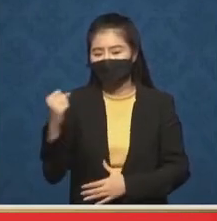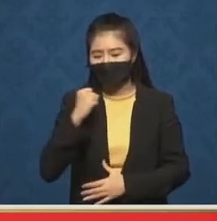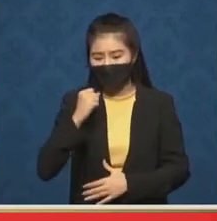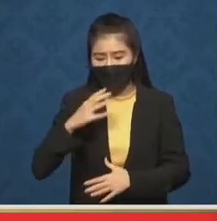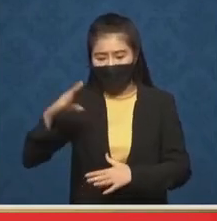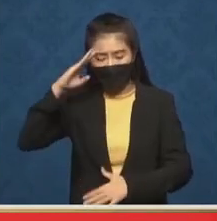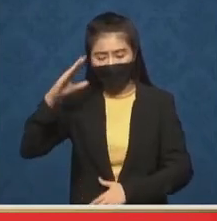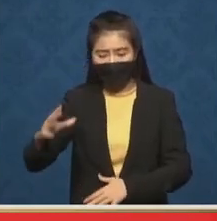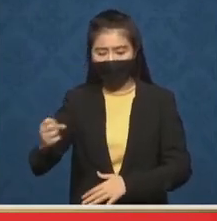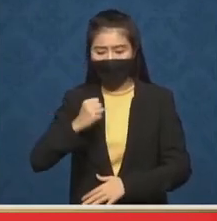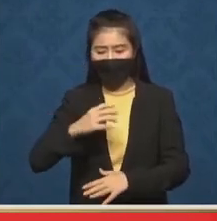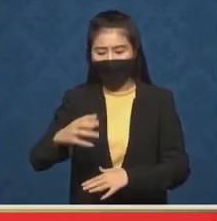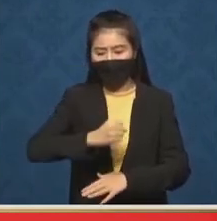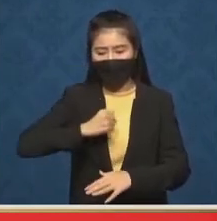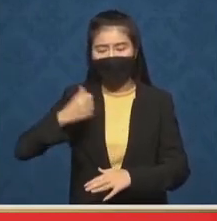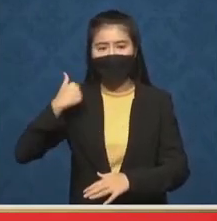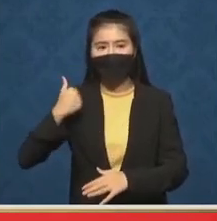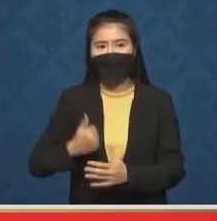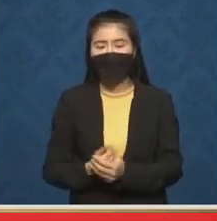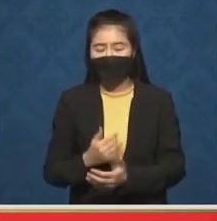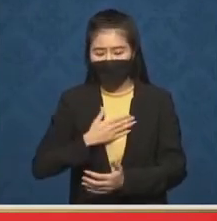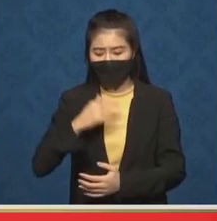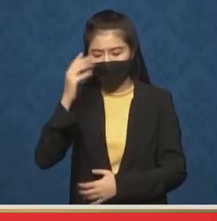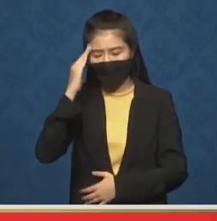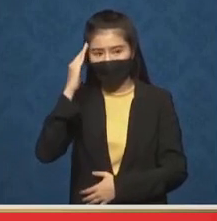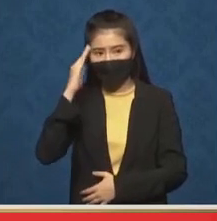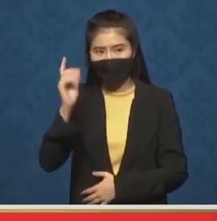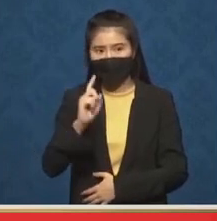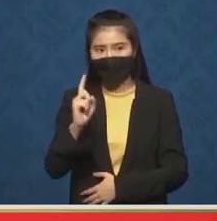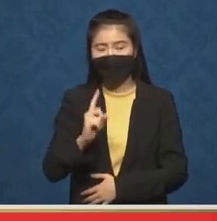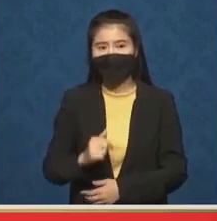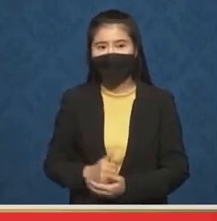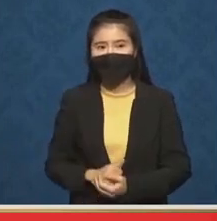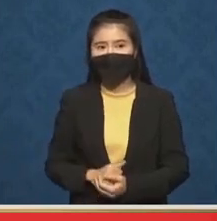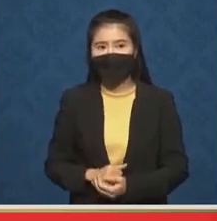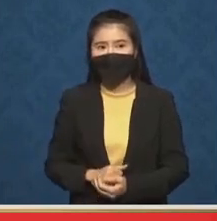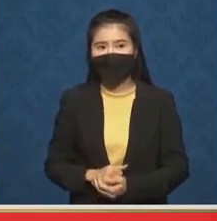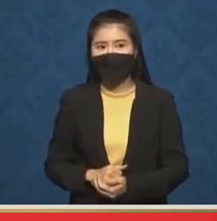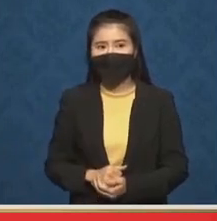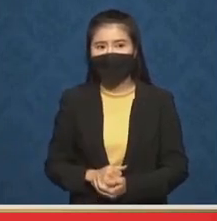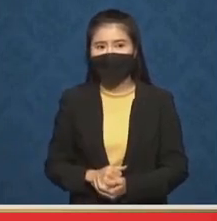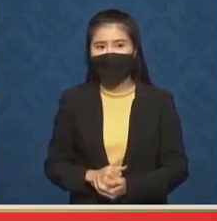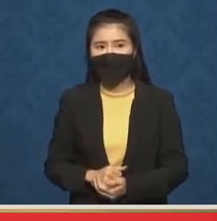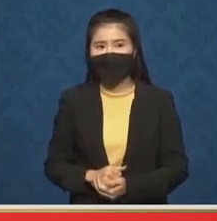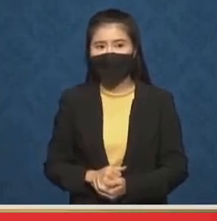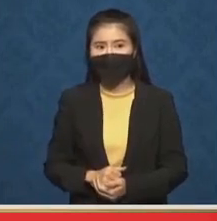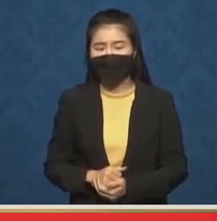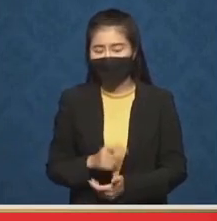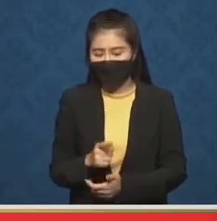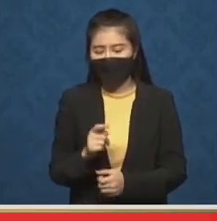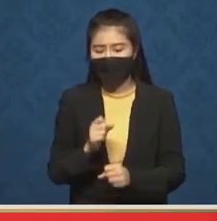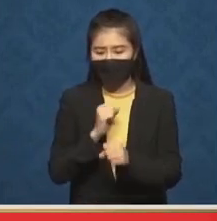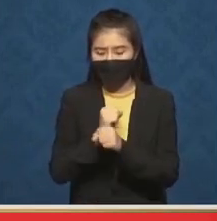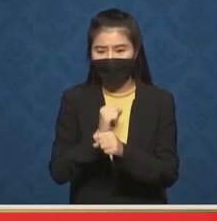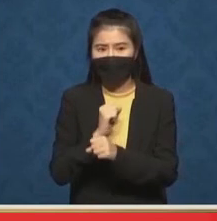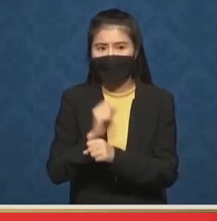ทั้หมดนี้เป็นเรื่หนึ่ที่เรารับรู้ ว่ามันครจะเป็นสิงที่ต้องเกิดข้น และควรจะต